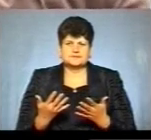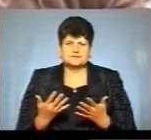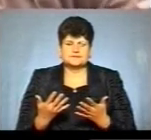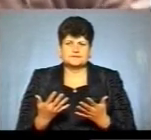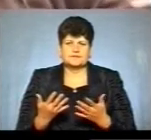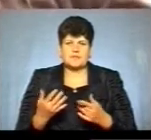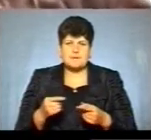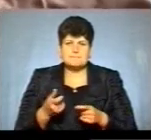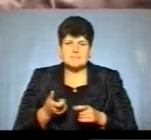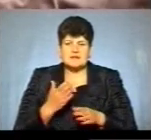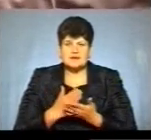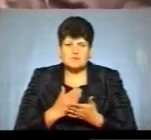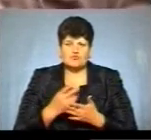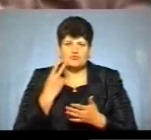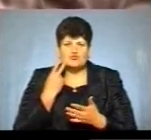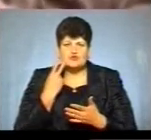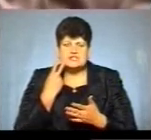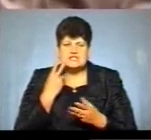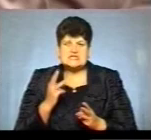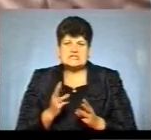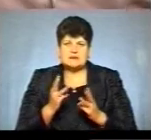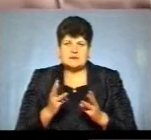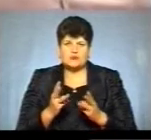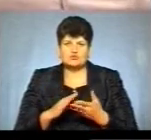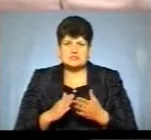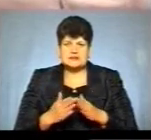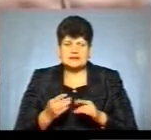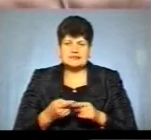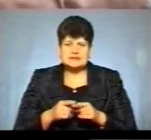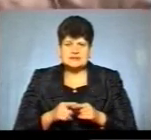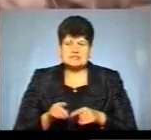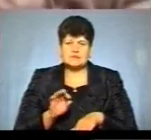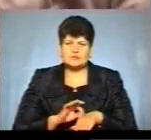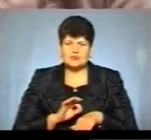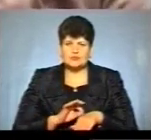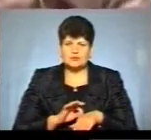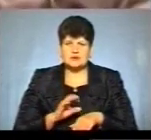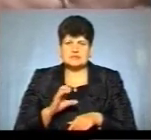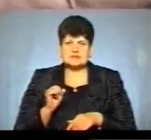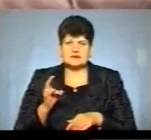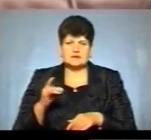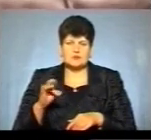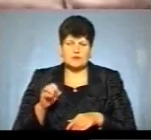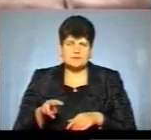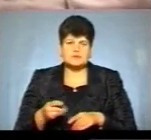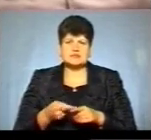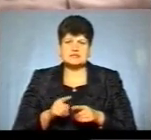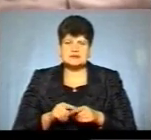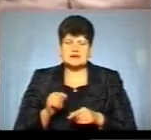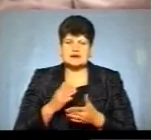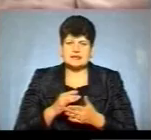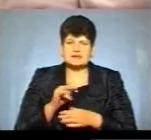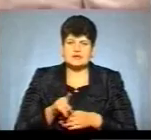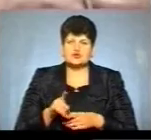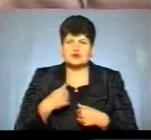мене м'язи перебувають в постійному запаленому стані. Це викликає болісні синдроми, це викликає те, що я не